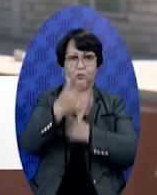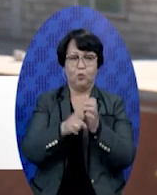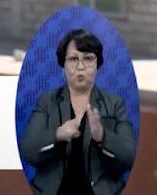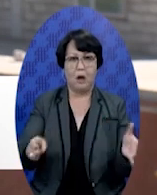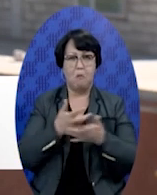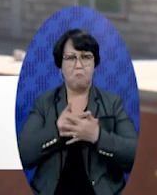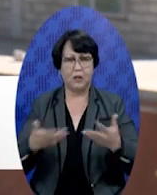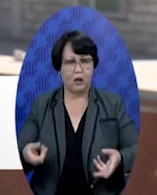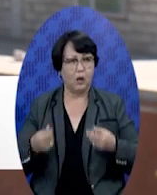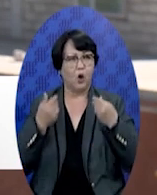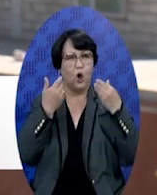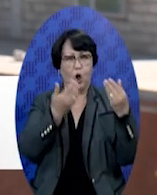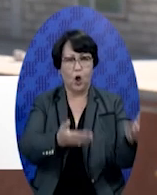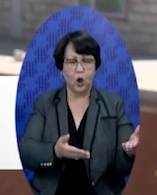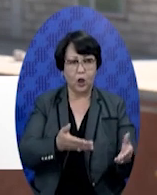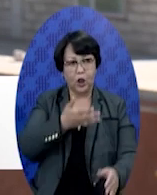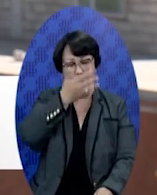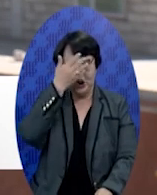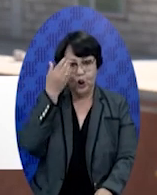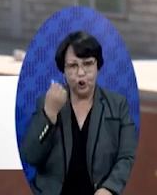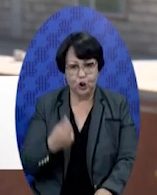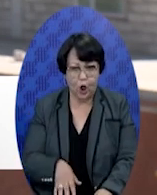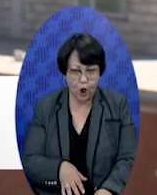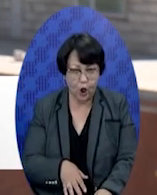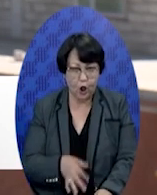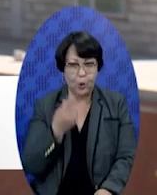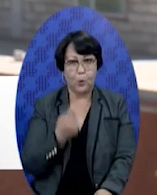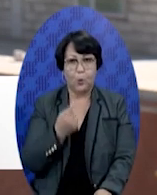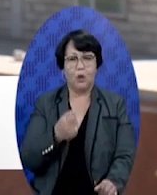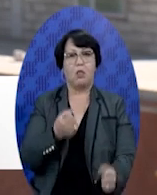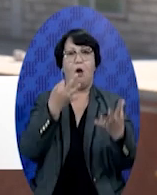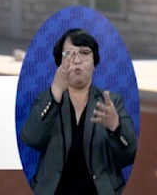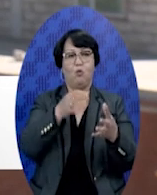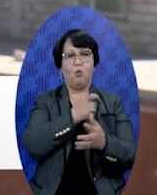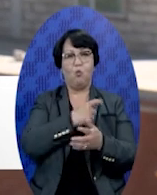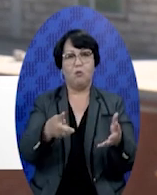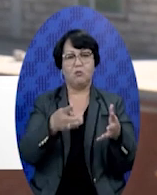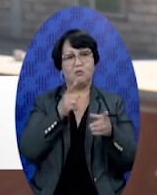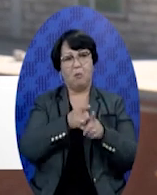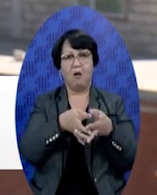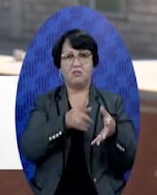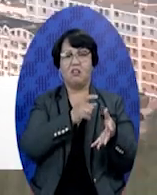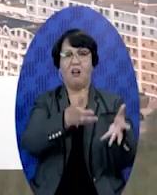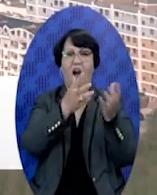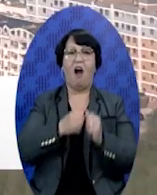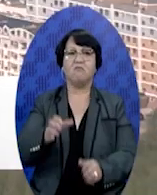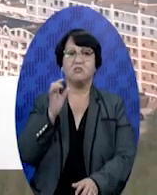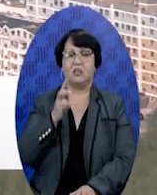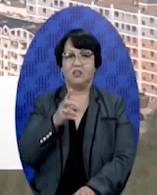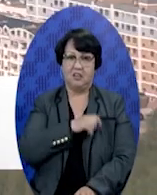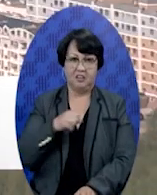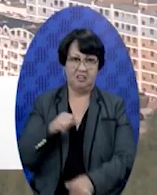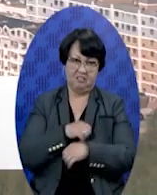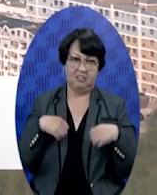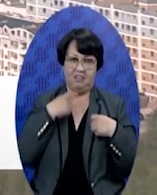материалаа өгжөөч шүү байтай. За 8% хүүд хамралшаа гэдэг энэ мэдээллийг иргэдийн төлөөлөл хэлж байна.